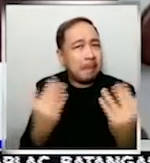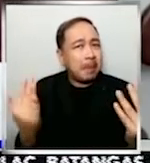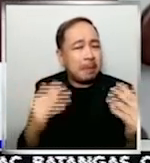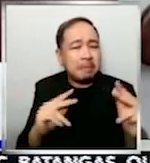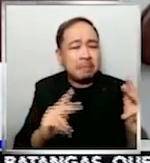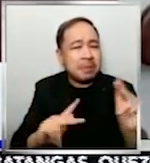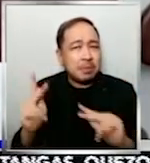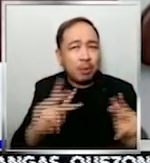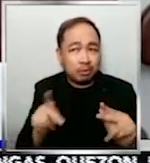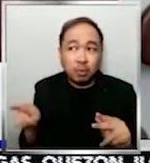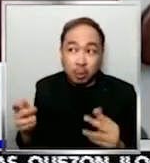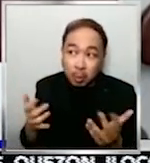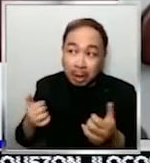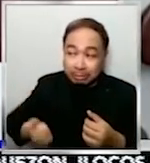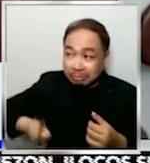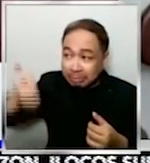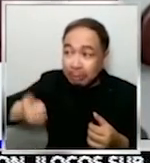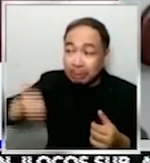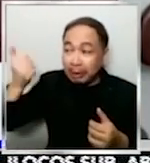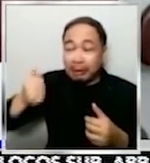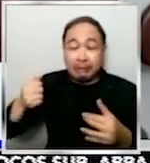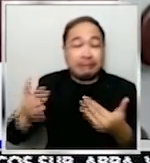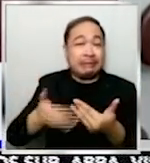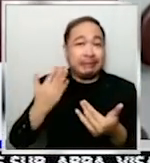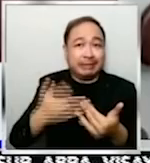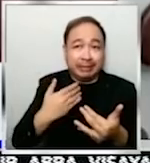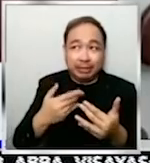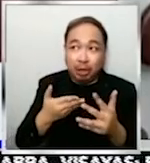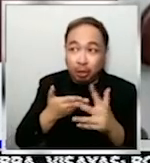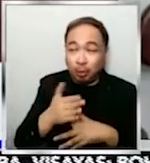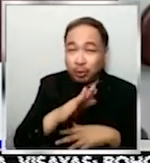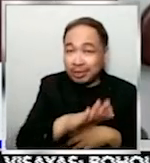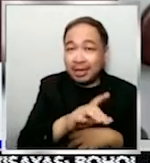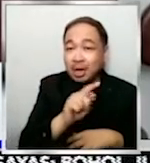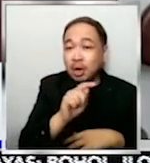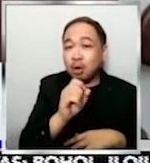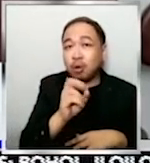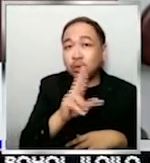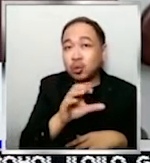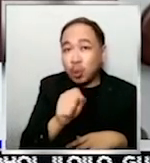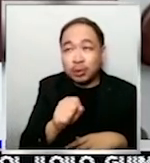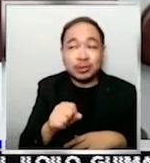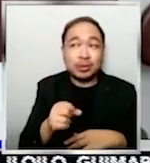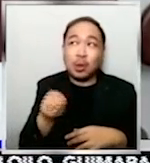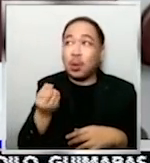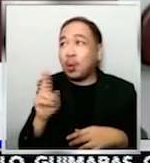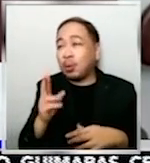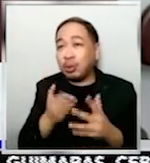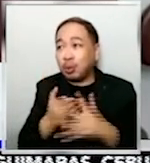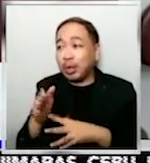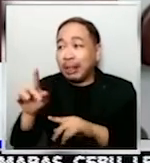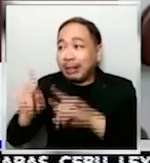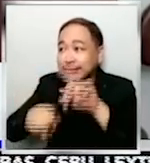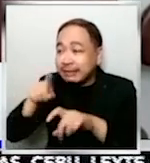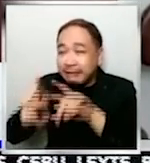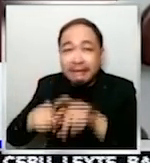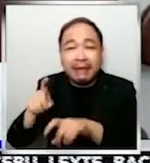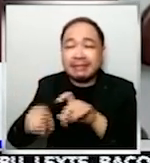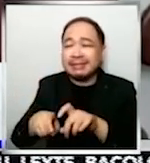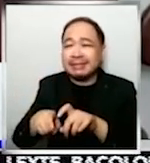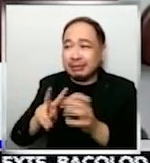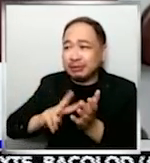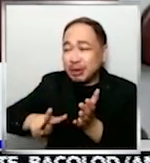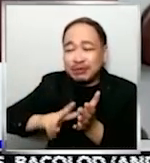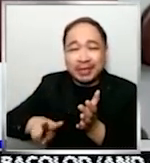and via surveys which are directed,